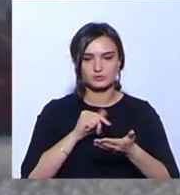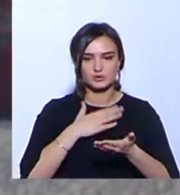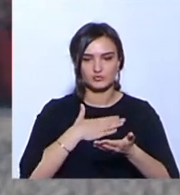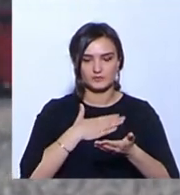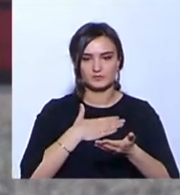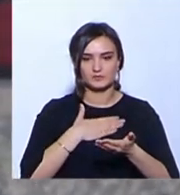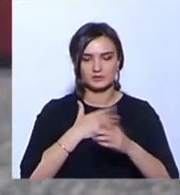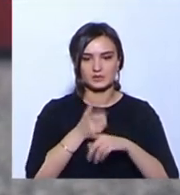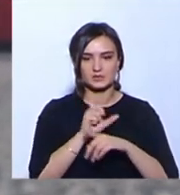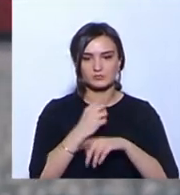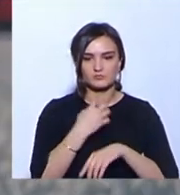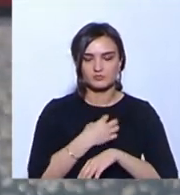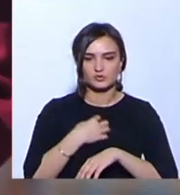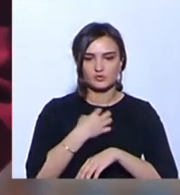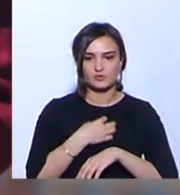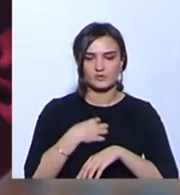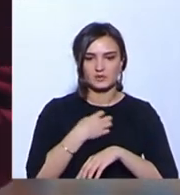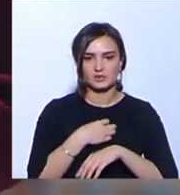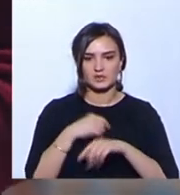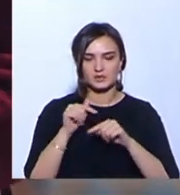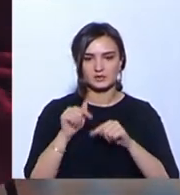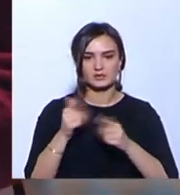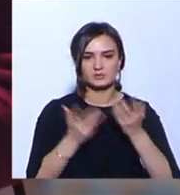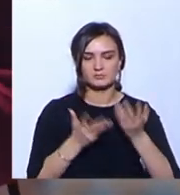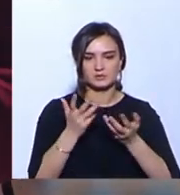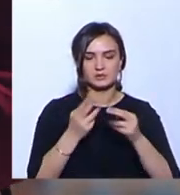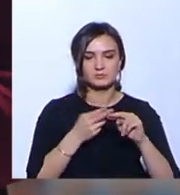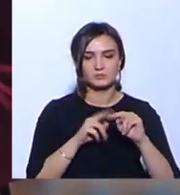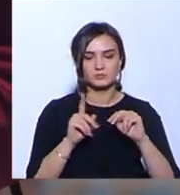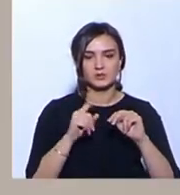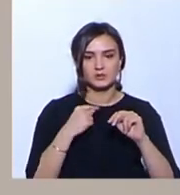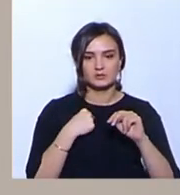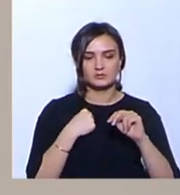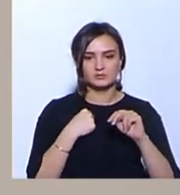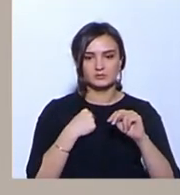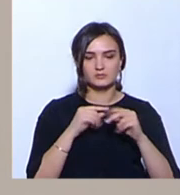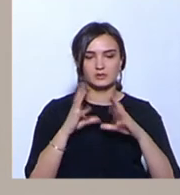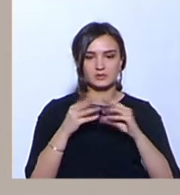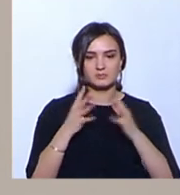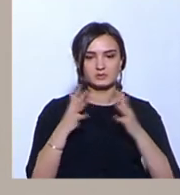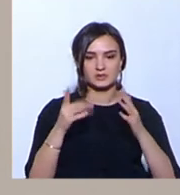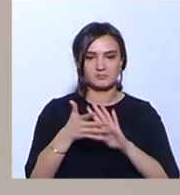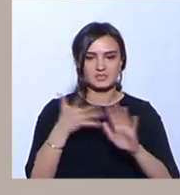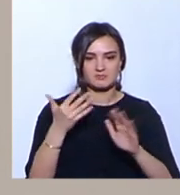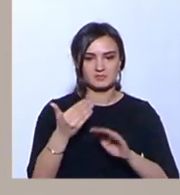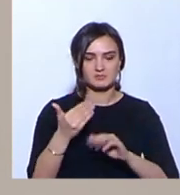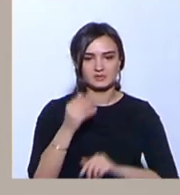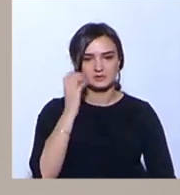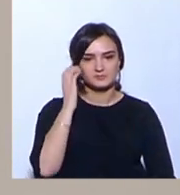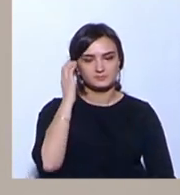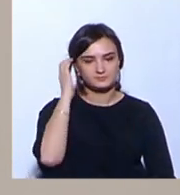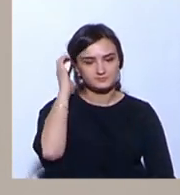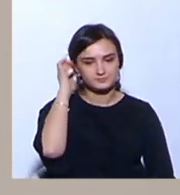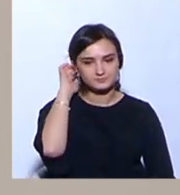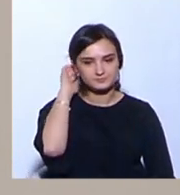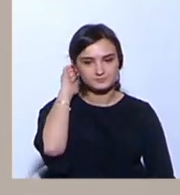ეს ძალიან მნიშვნელოვანია, ალბათ იმიტომ, რომ მე მათი ალბათ ყველაზე მეტად მესმის.